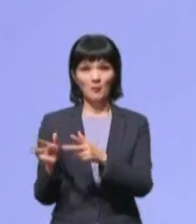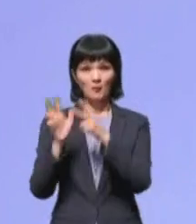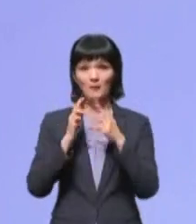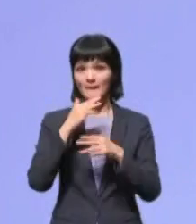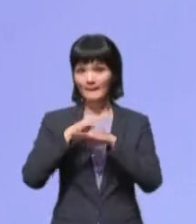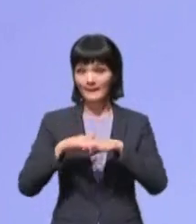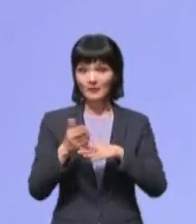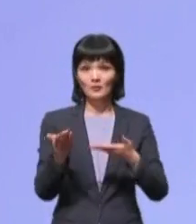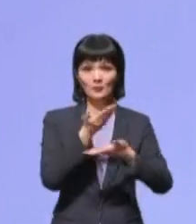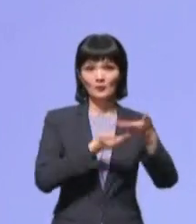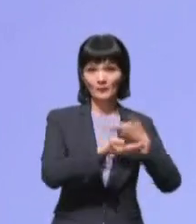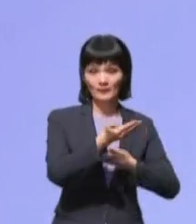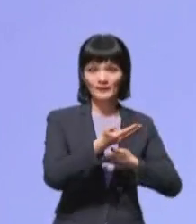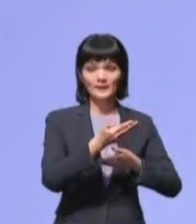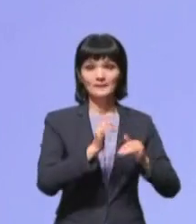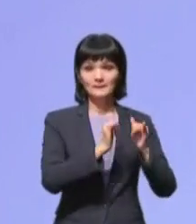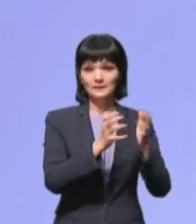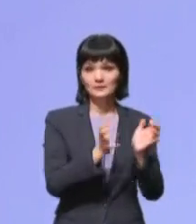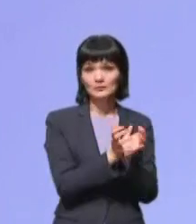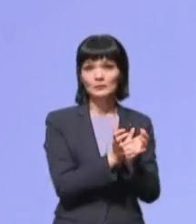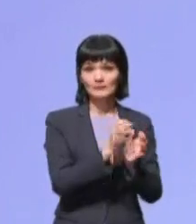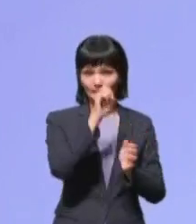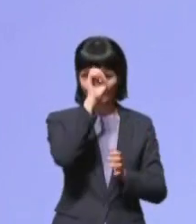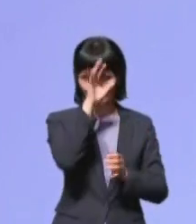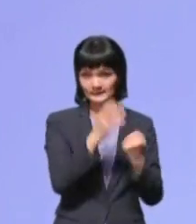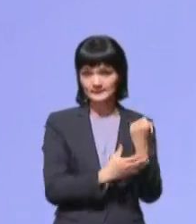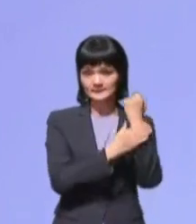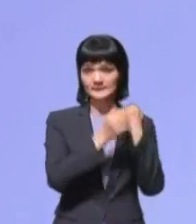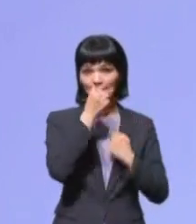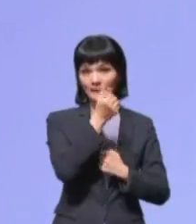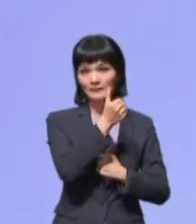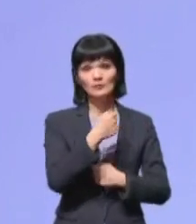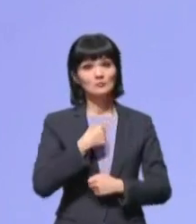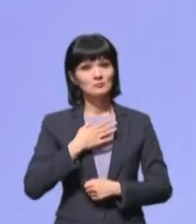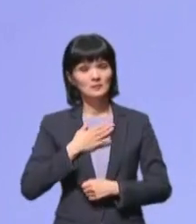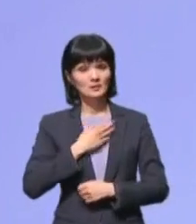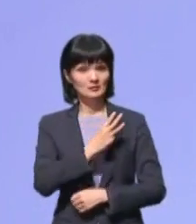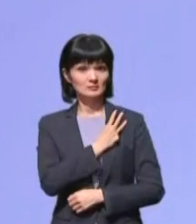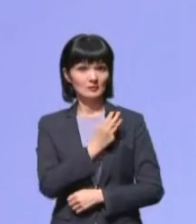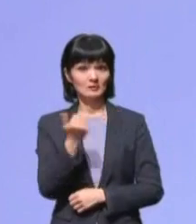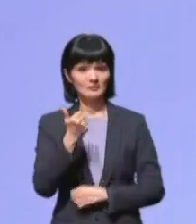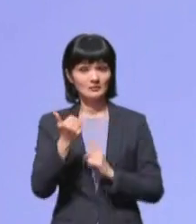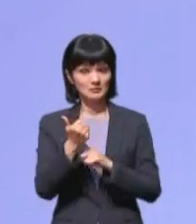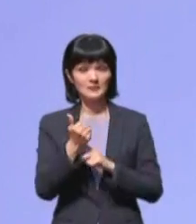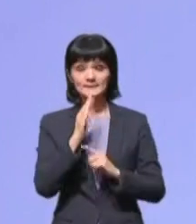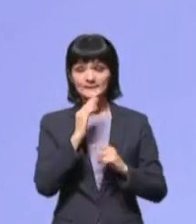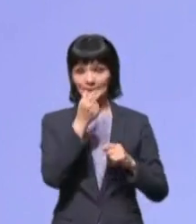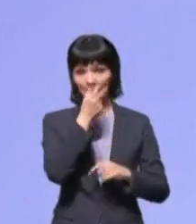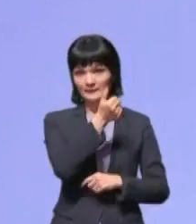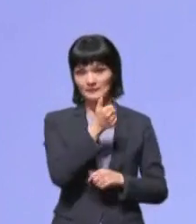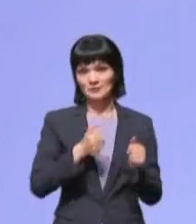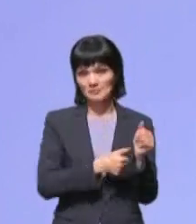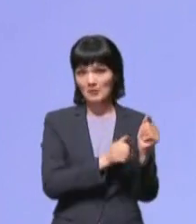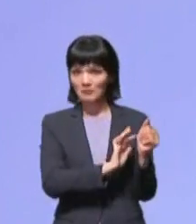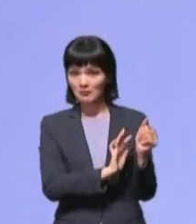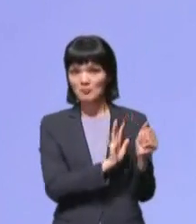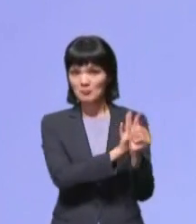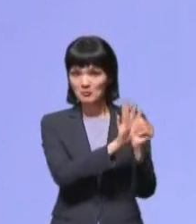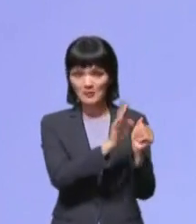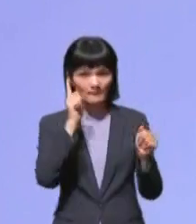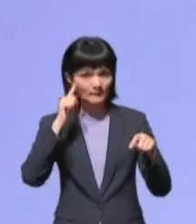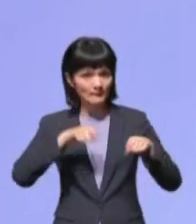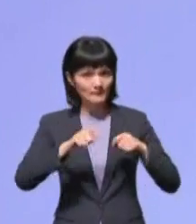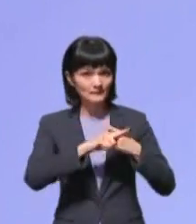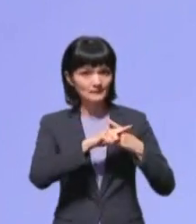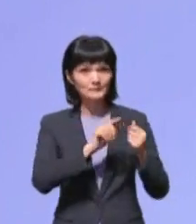说，你是立委，你怎么样去监督台电去帮台北的这个电力的时候，蒋万安应该要去讲出具体的，他怎么样在限电